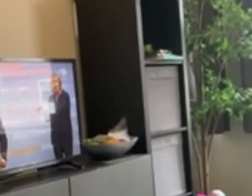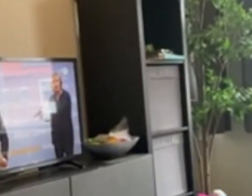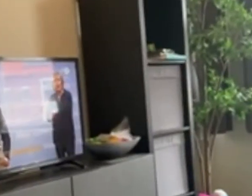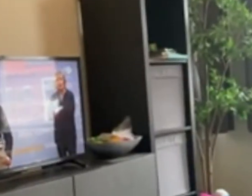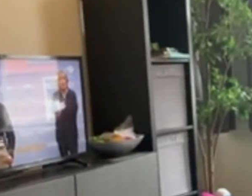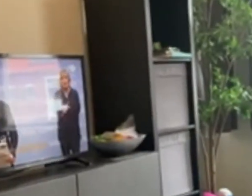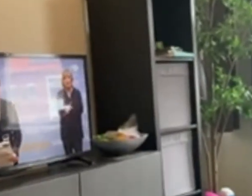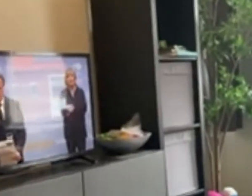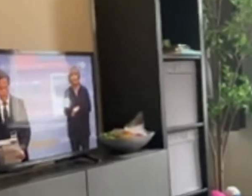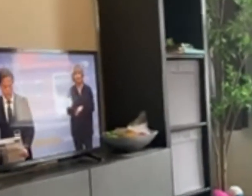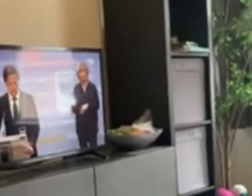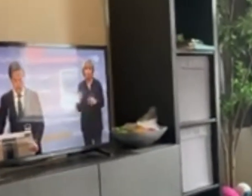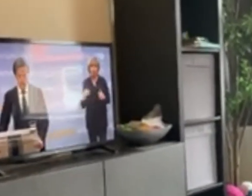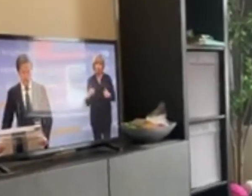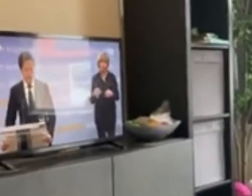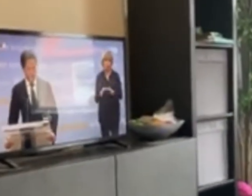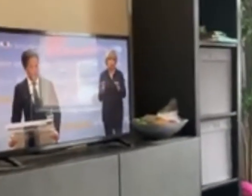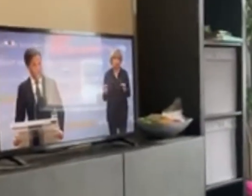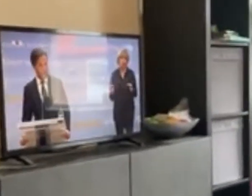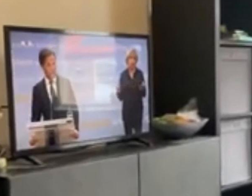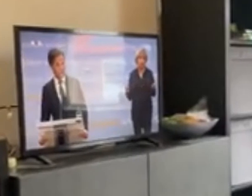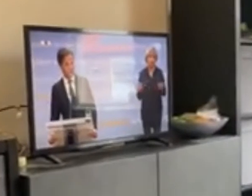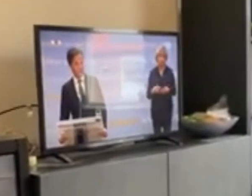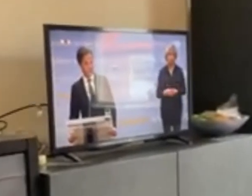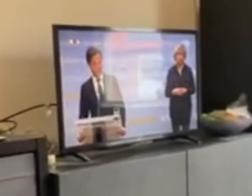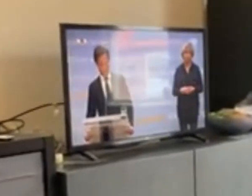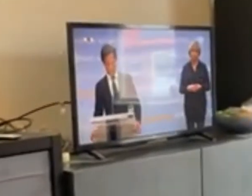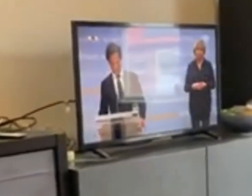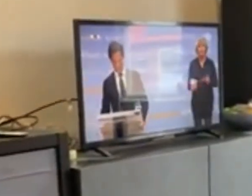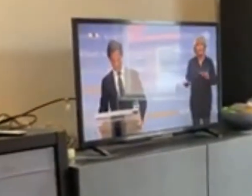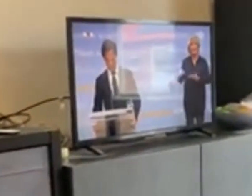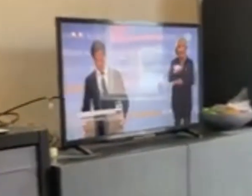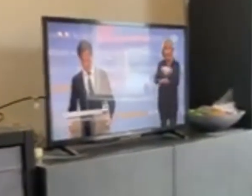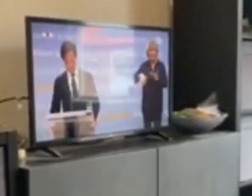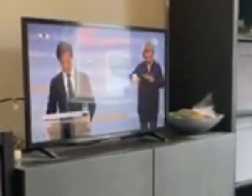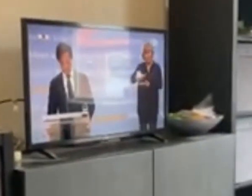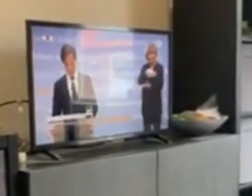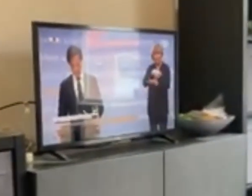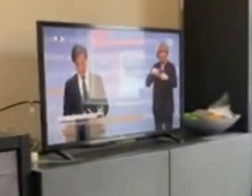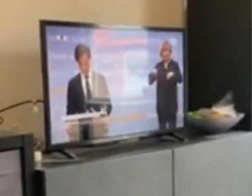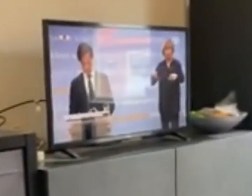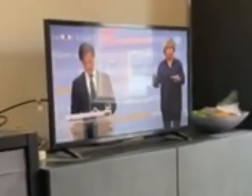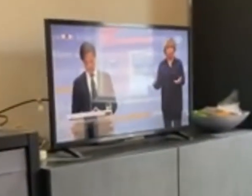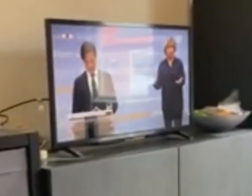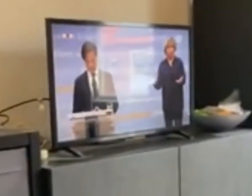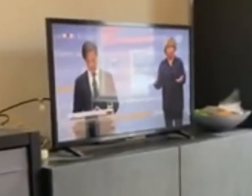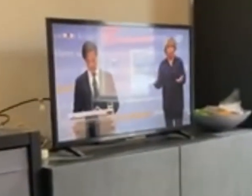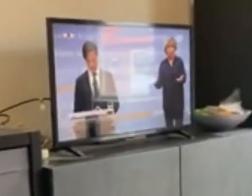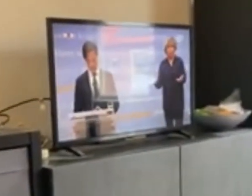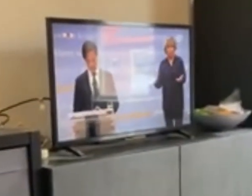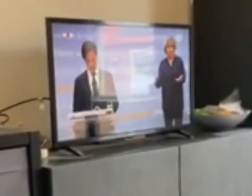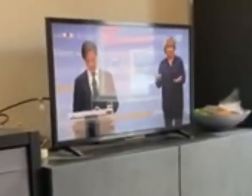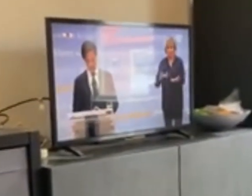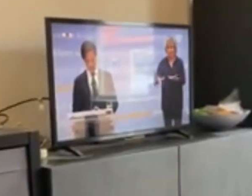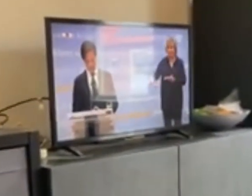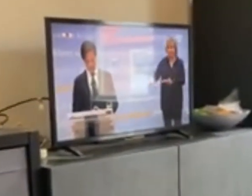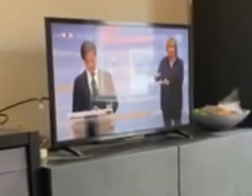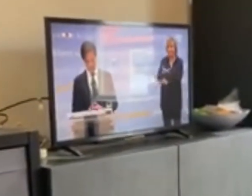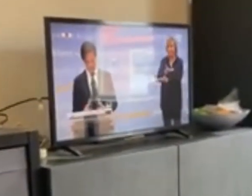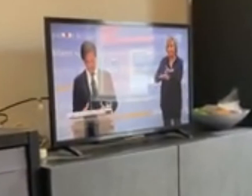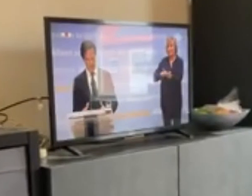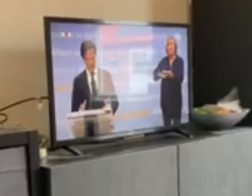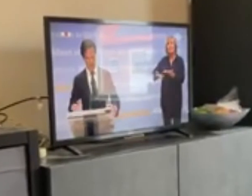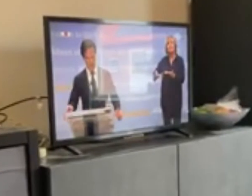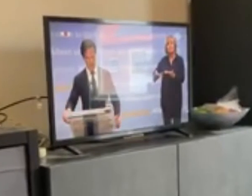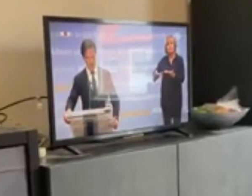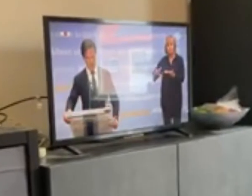De volksgezondheid. De crisis waar we in zitten en die op dit moment ons eigenlijk op